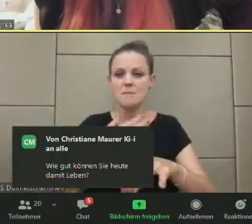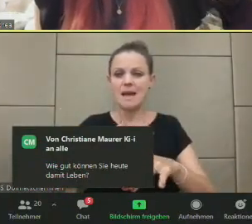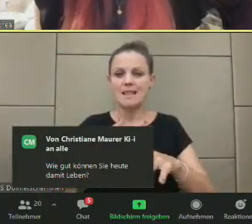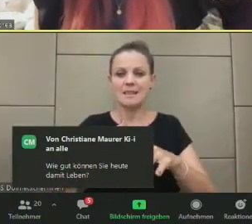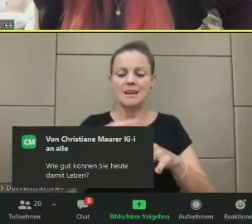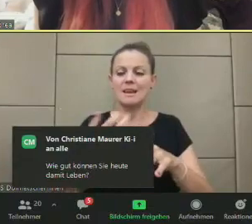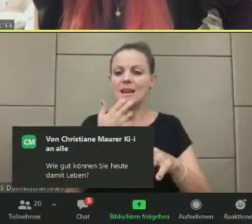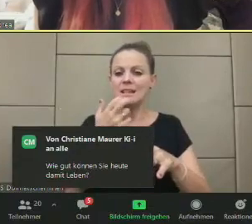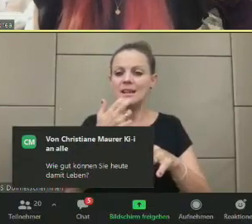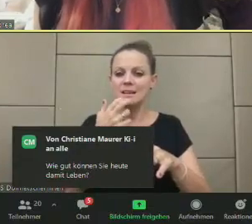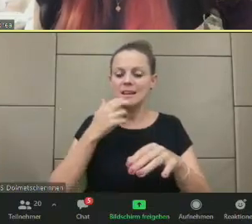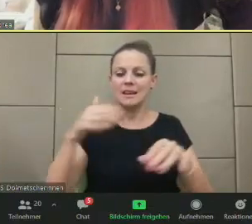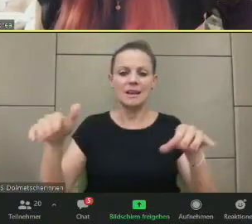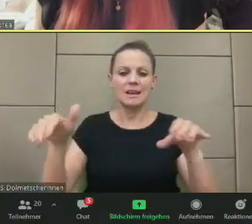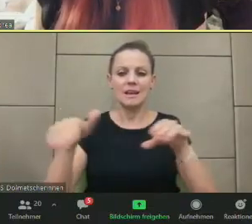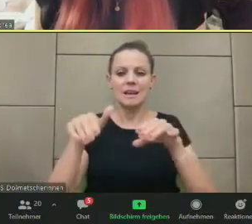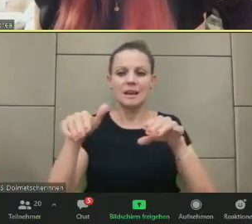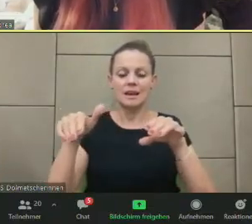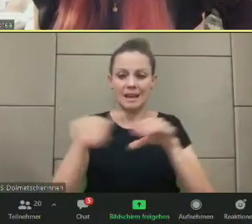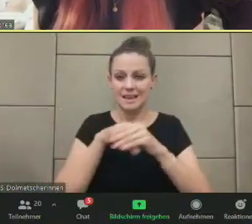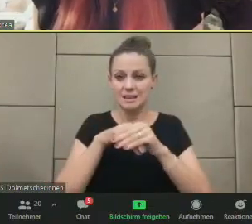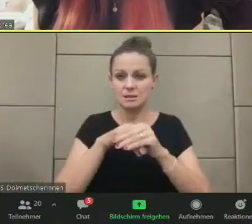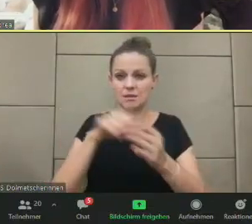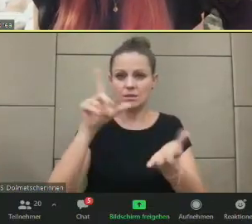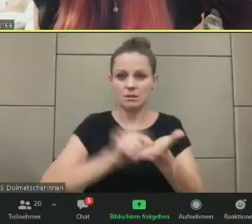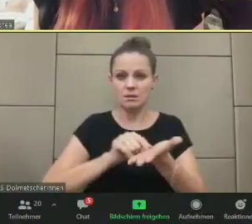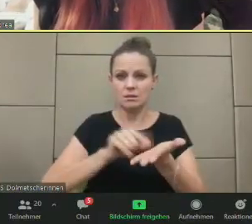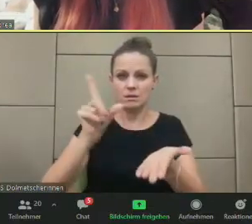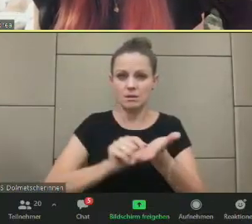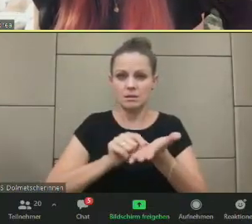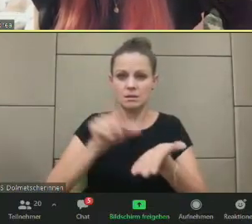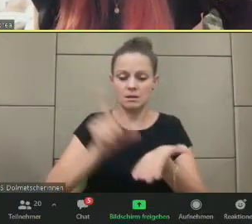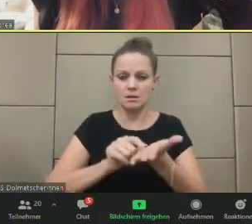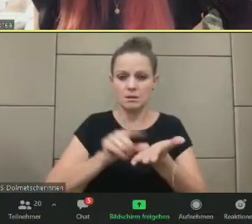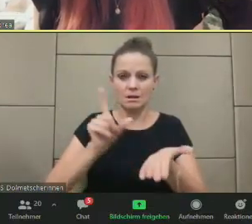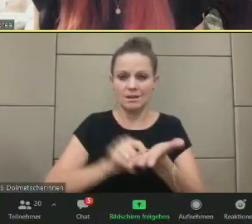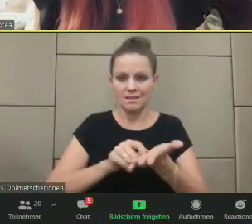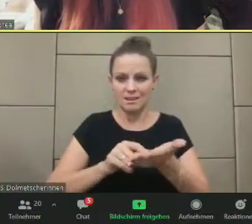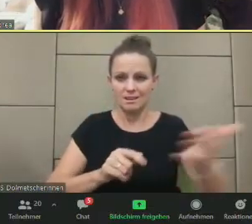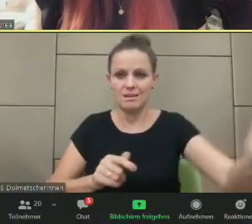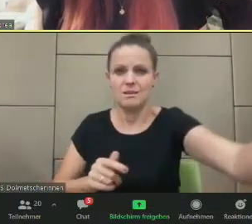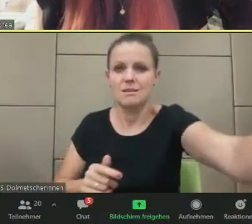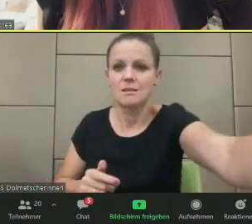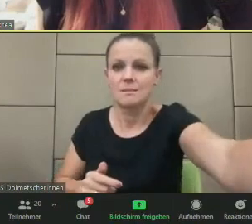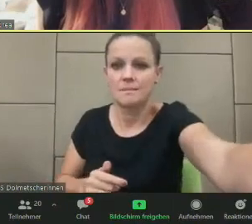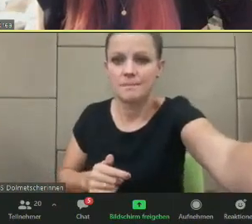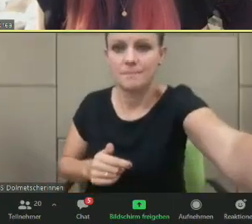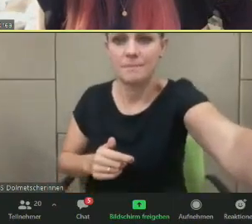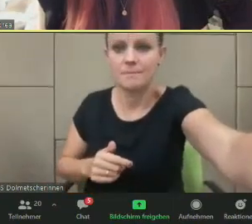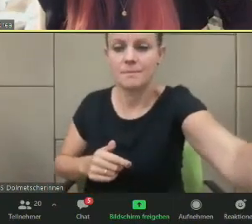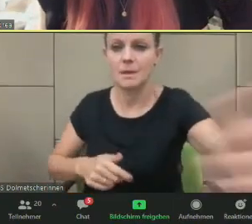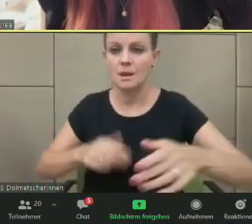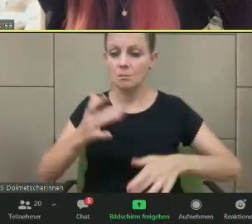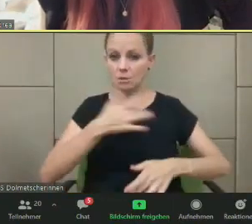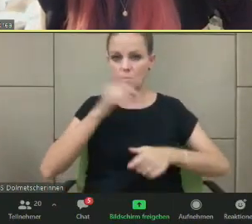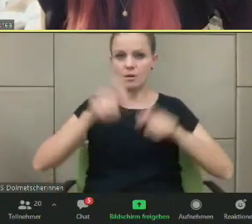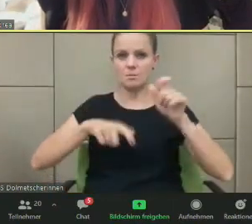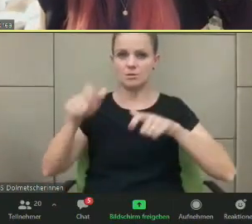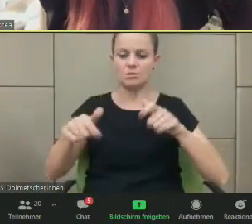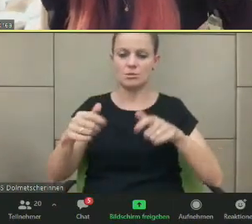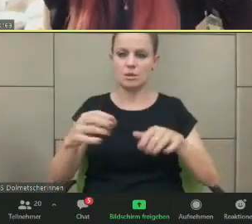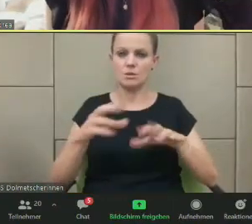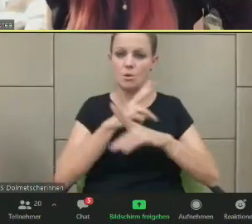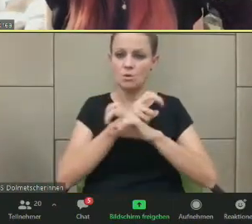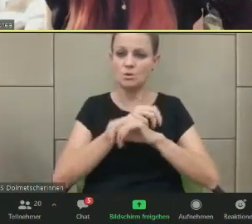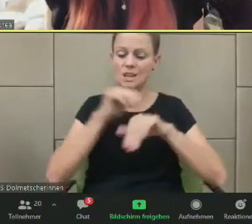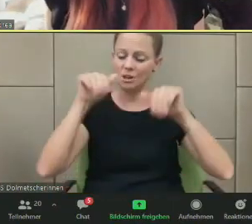komplett ausgeschöpft. Und nun ist es so, dass eben Betroffene in Österreich sehr stark kämpfen müssen,